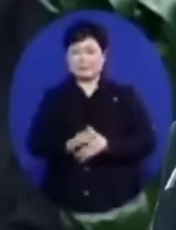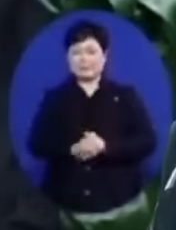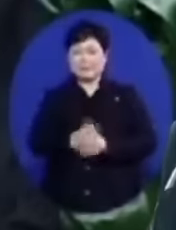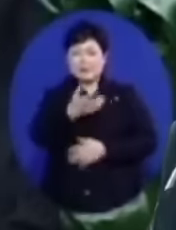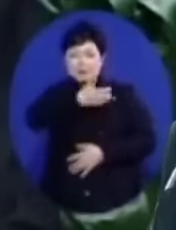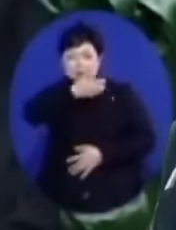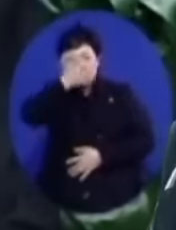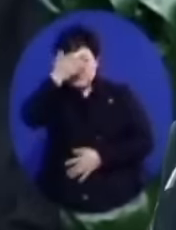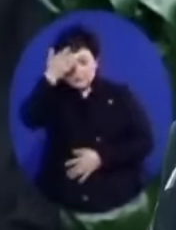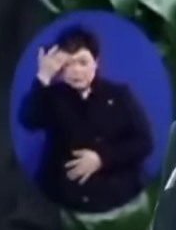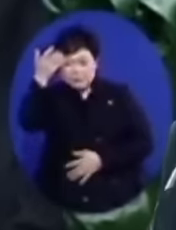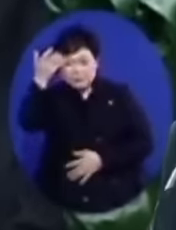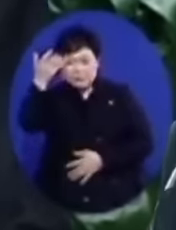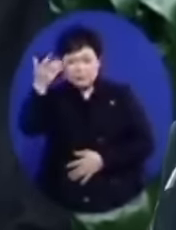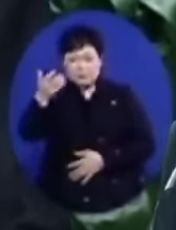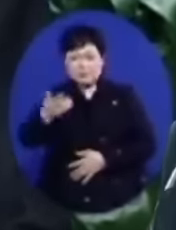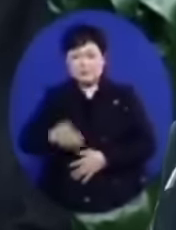꿈은